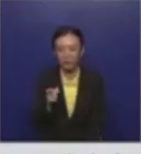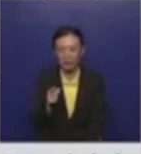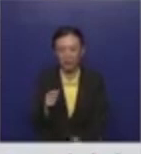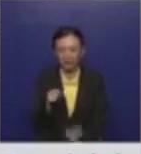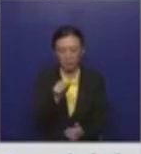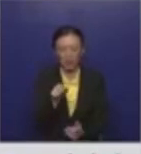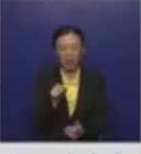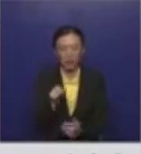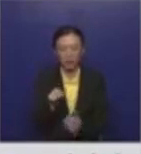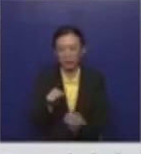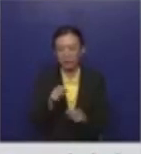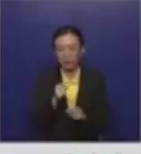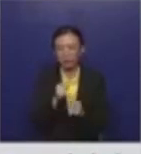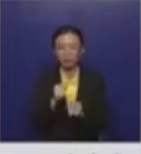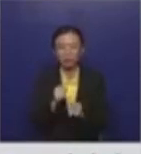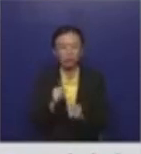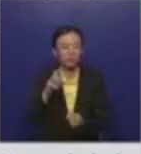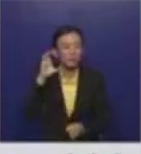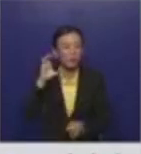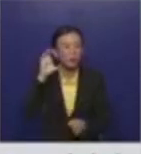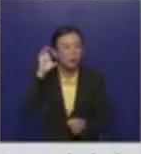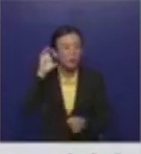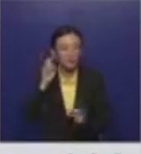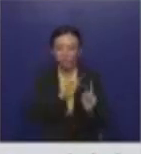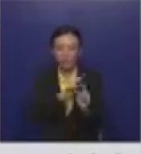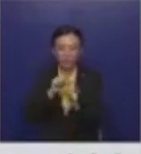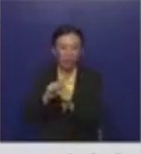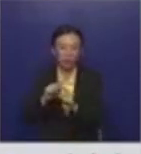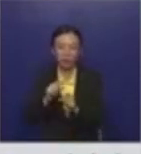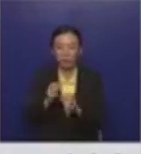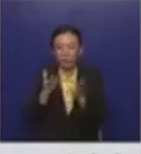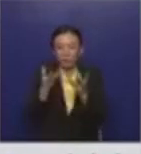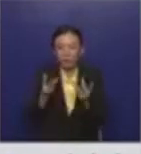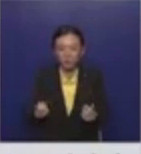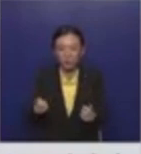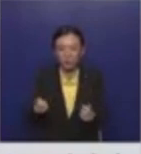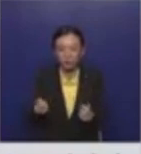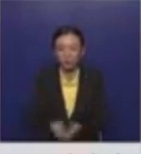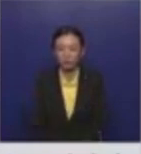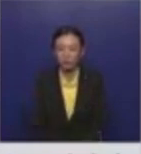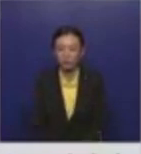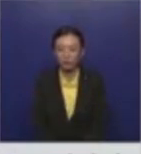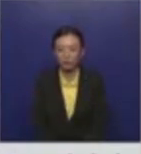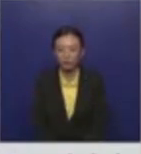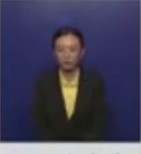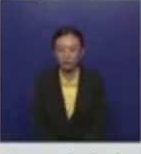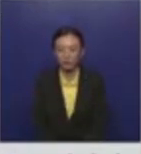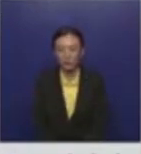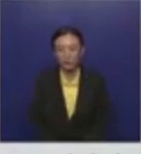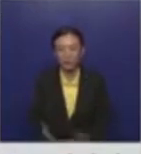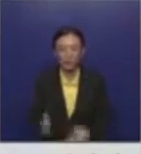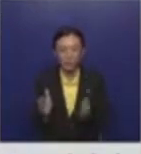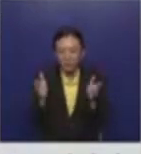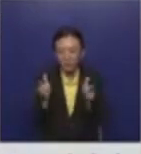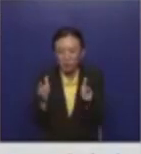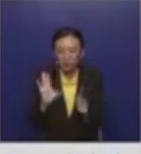ความชอบธรรมของผู้ประกอบการภายในประเทศโดยเฉพาะหน่ออ่อนทั้งหลายบรรดาสตาร์ทอัพทั้งหลายที่จะเกิดขึ้นมาเนี่ยตายอย่างเ